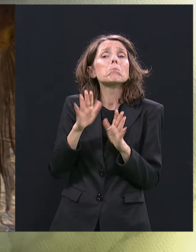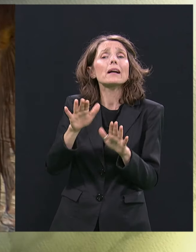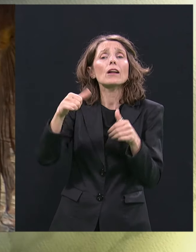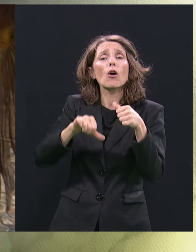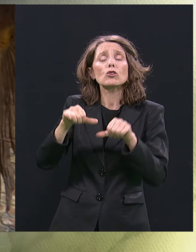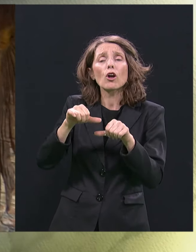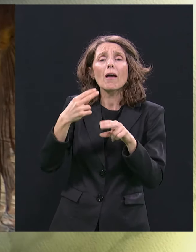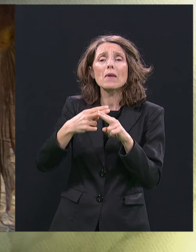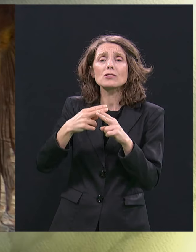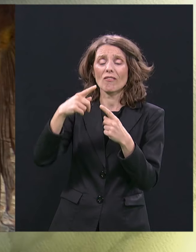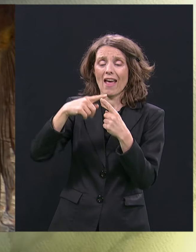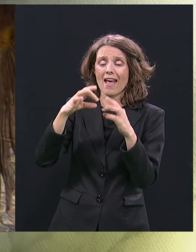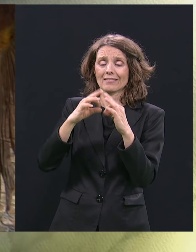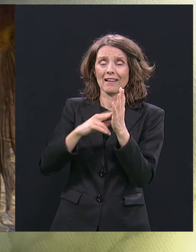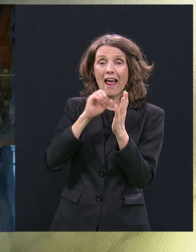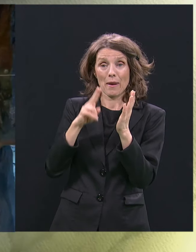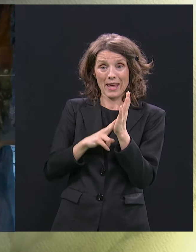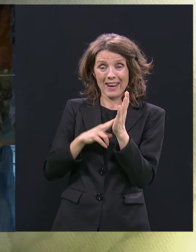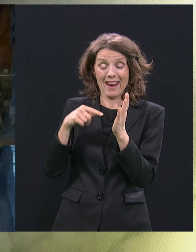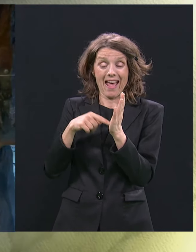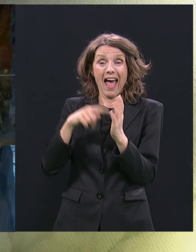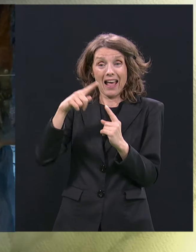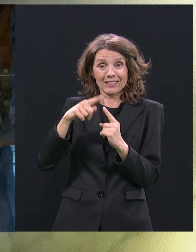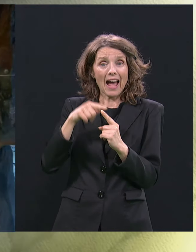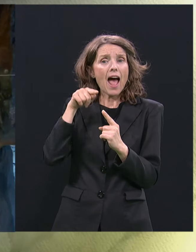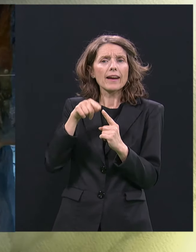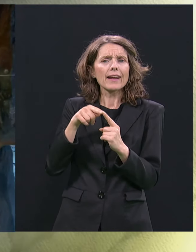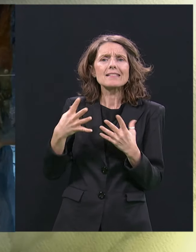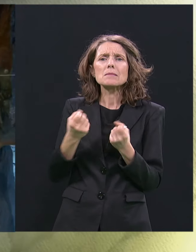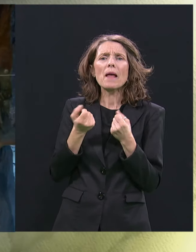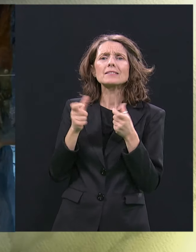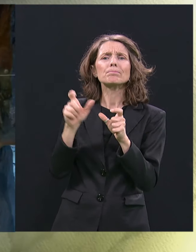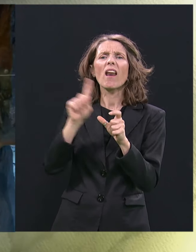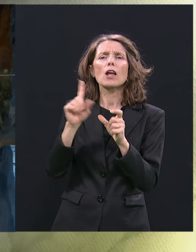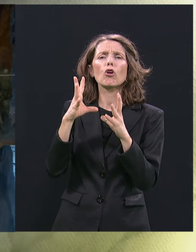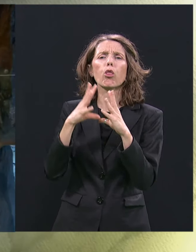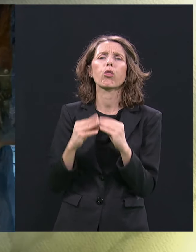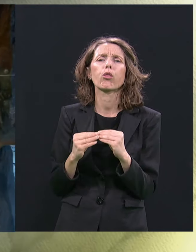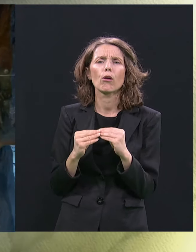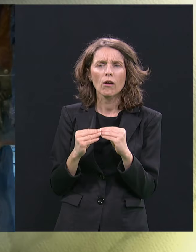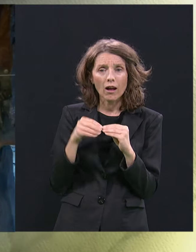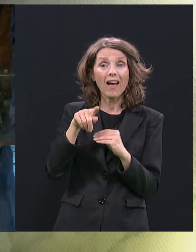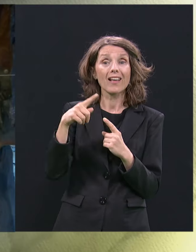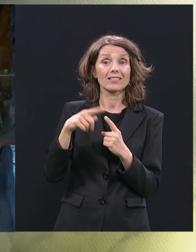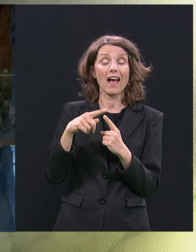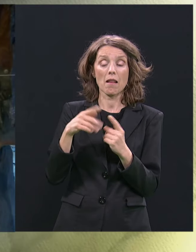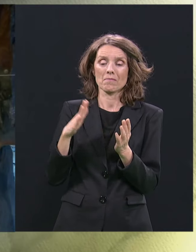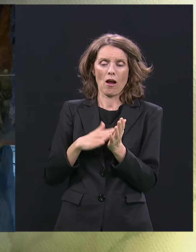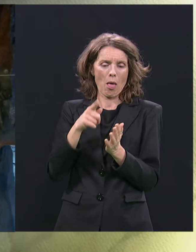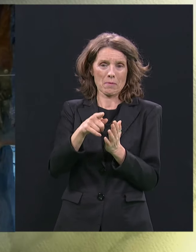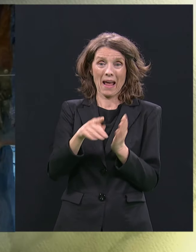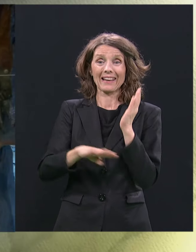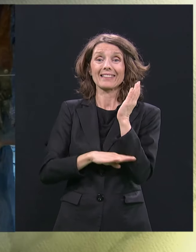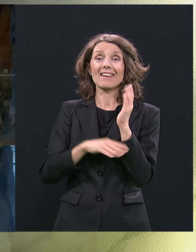substancom koja ima svojstva konzerviranja, tako da one oblice i stabla koja su završila u rečnom